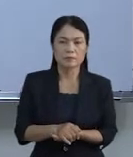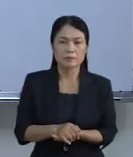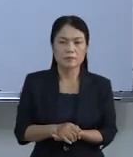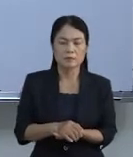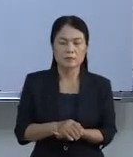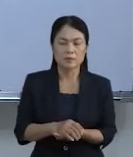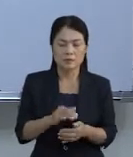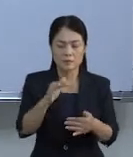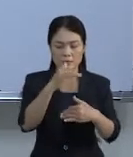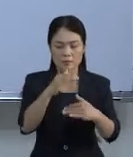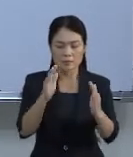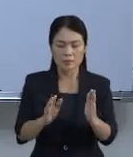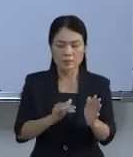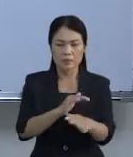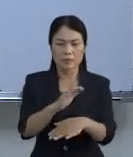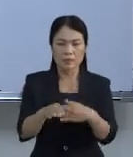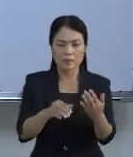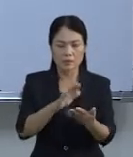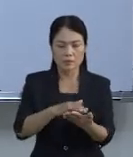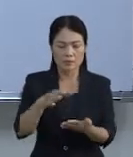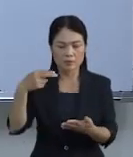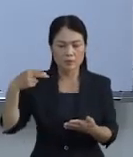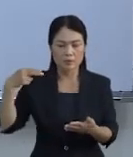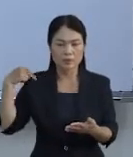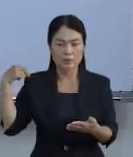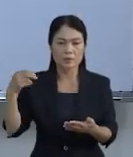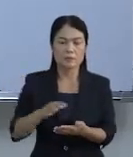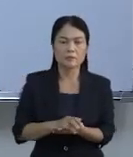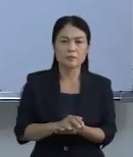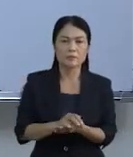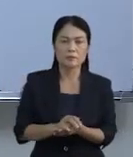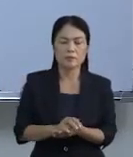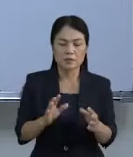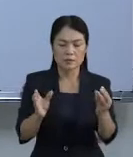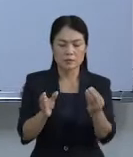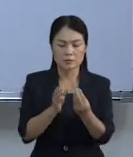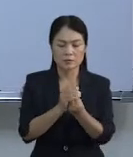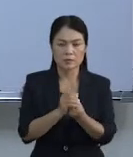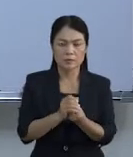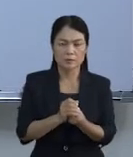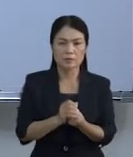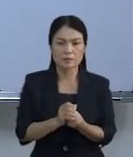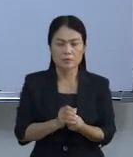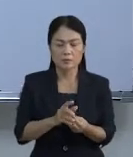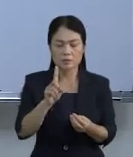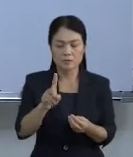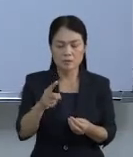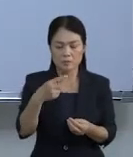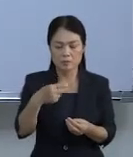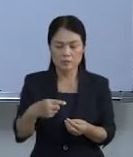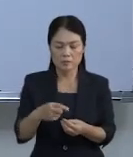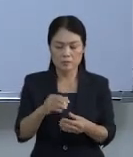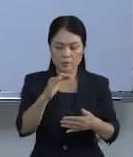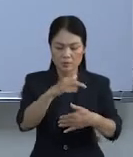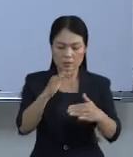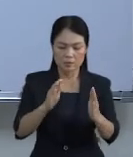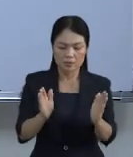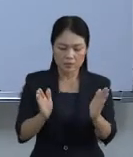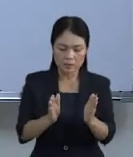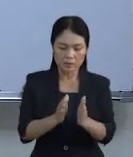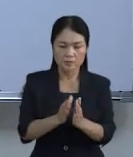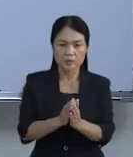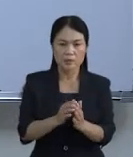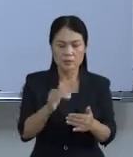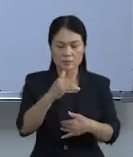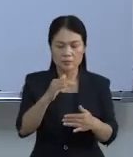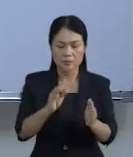cúp chẳng ở ní cứ miên bò lương ấy nè miên chùm luôn chẳng ở muối một bò cúp tàu tàu như thế là nơi con